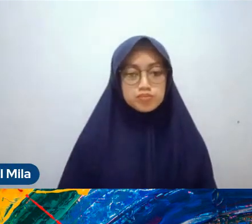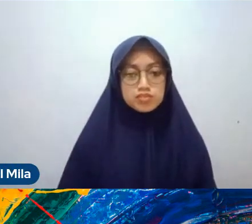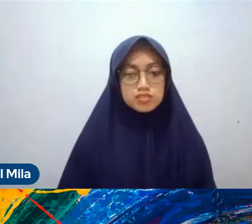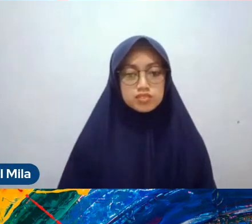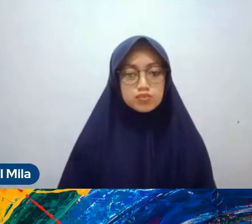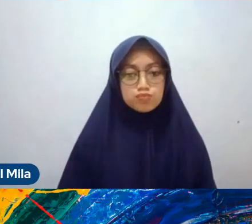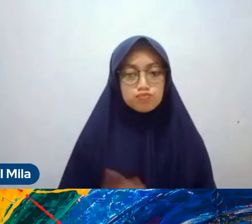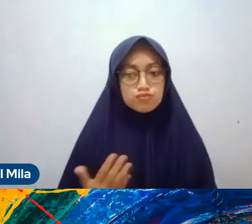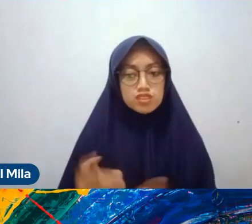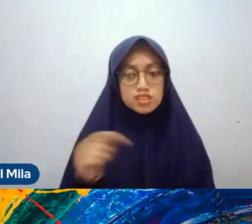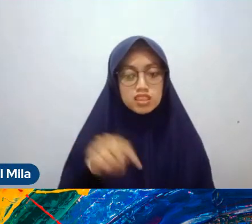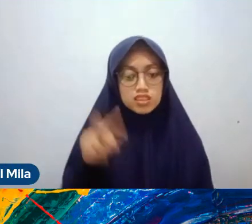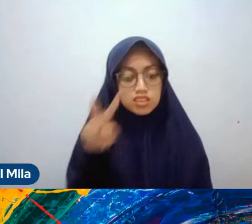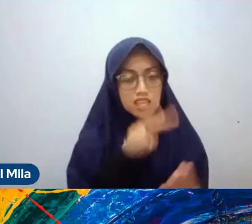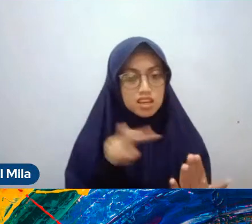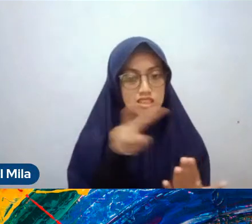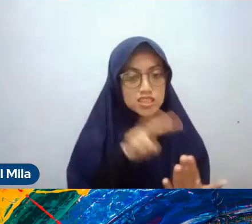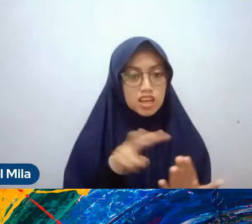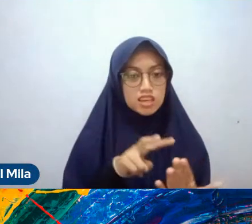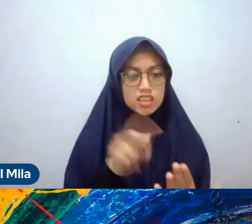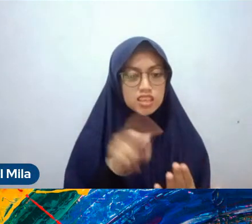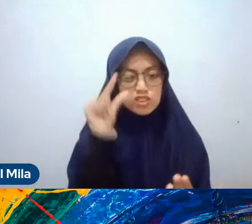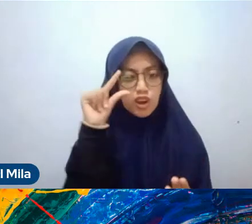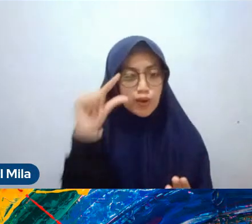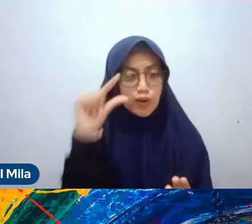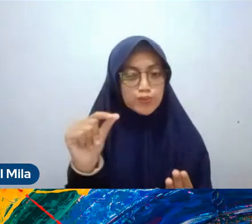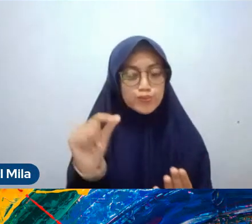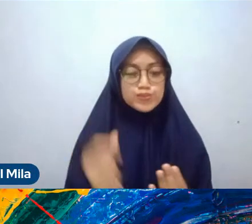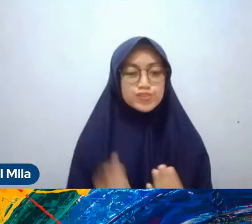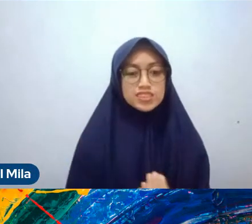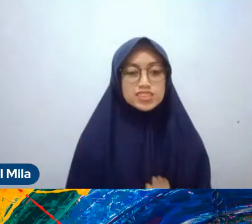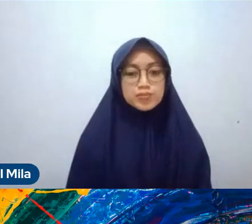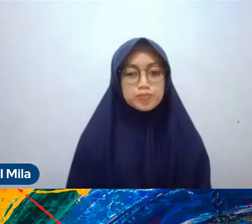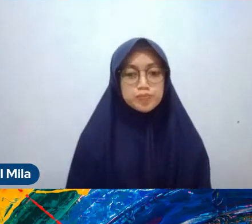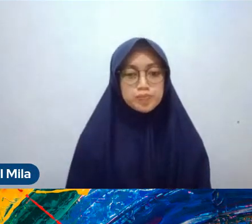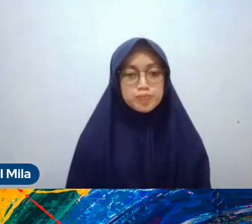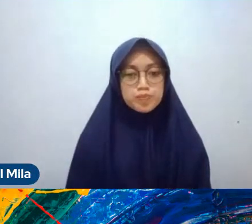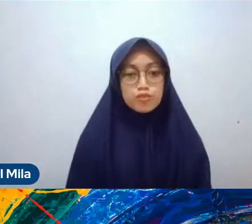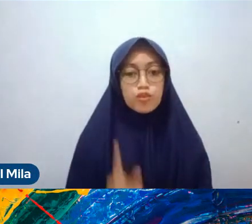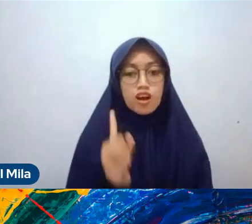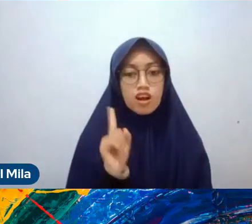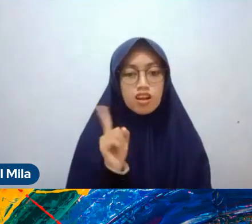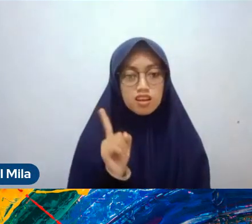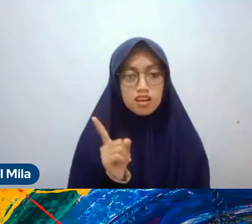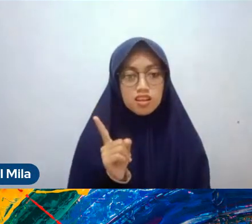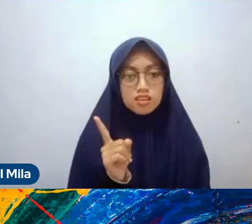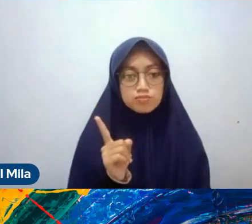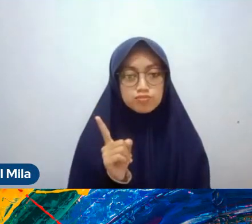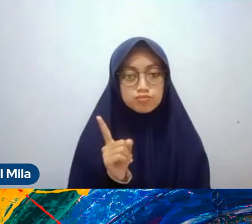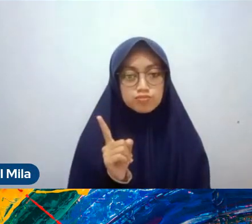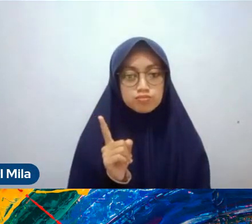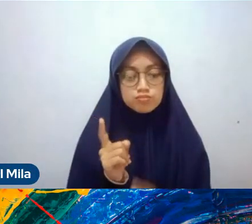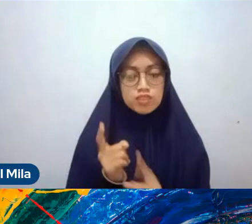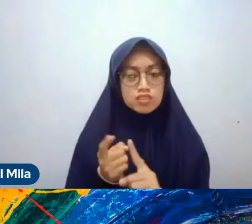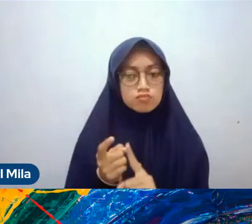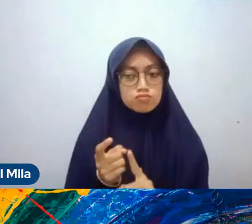cari ini yang agak jauh lagi. Oh, ada Pak, ini Solikil Abadi.